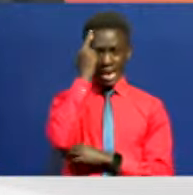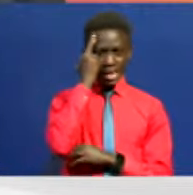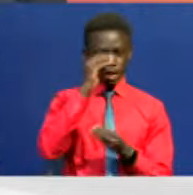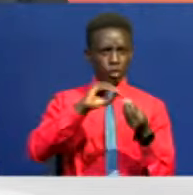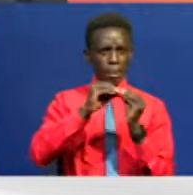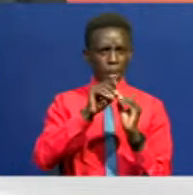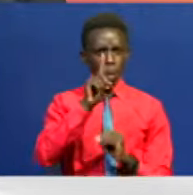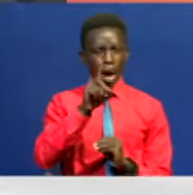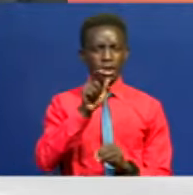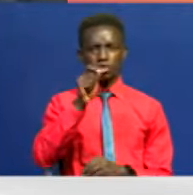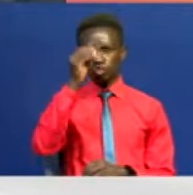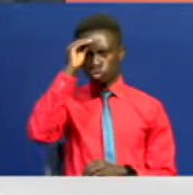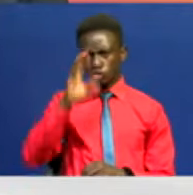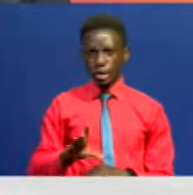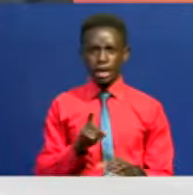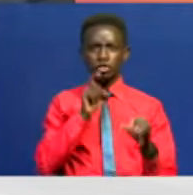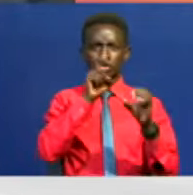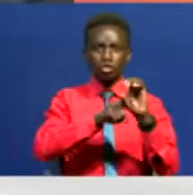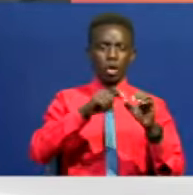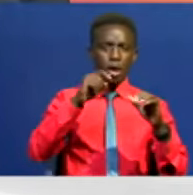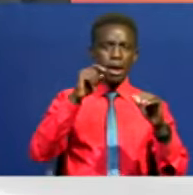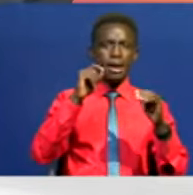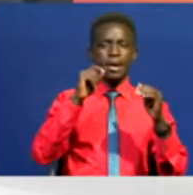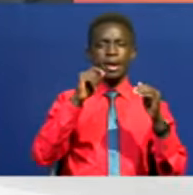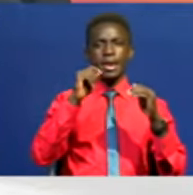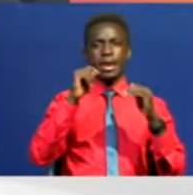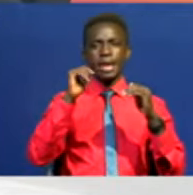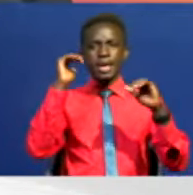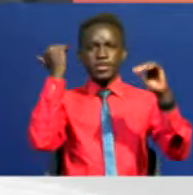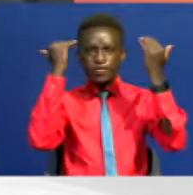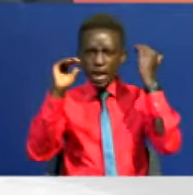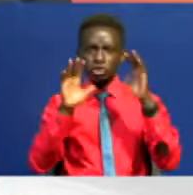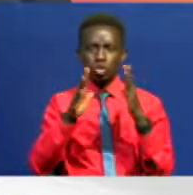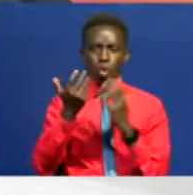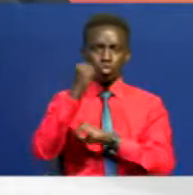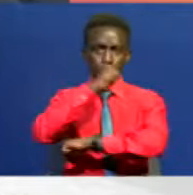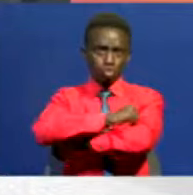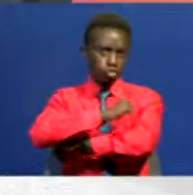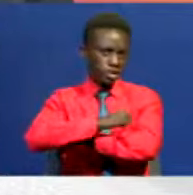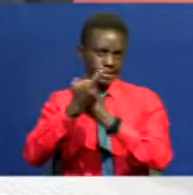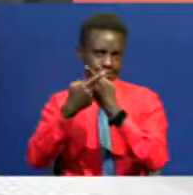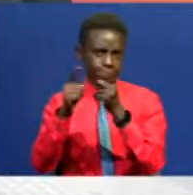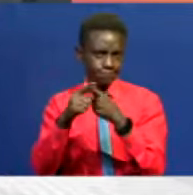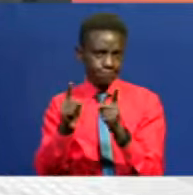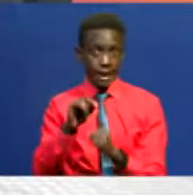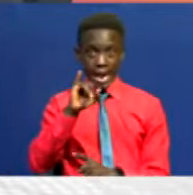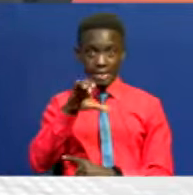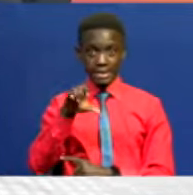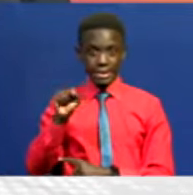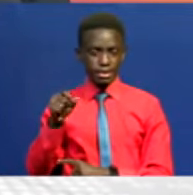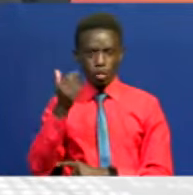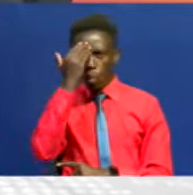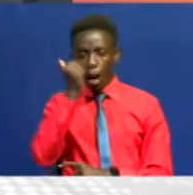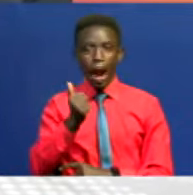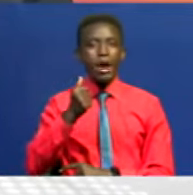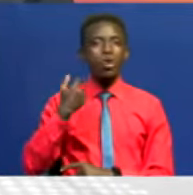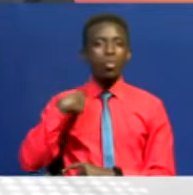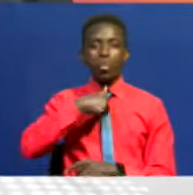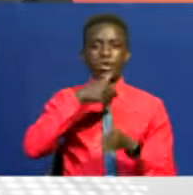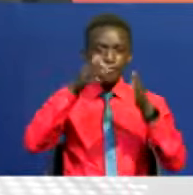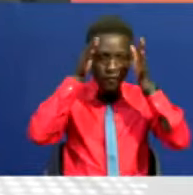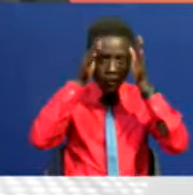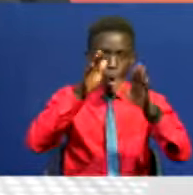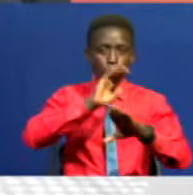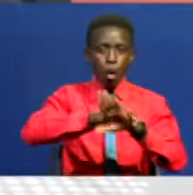ajiunge na vyuo ama vyuo vya kati kama hichi chetu cha ICS ni sababu ya ujuzi. We focus on the skill, not